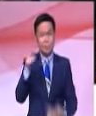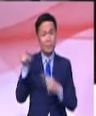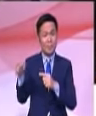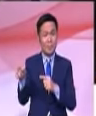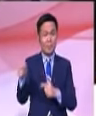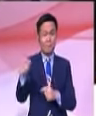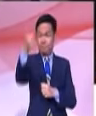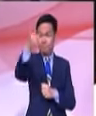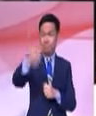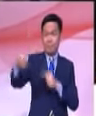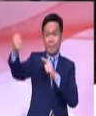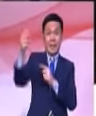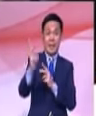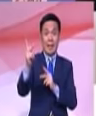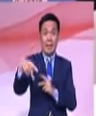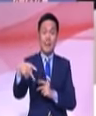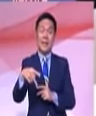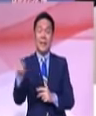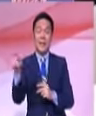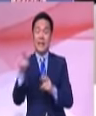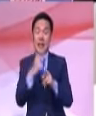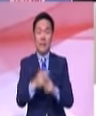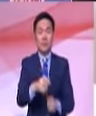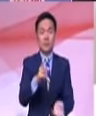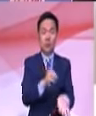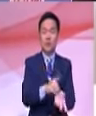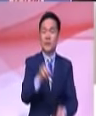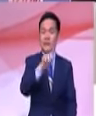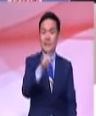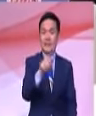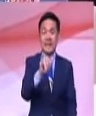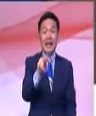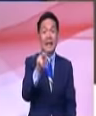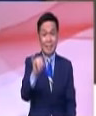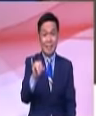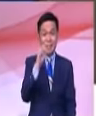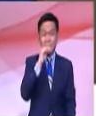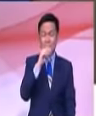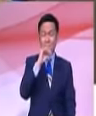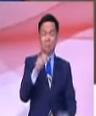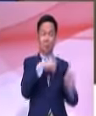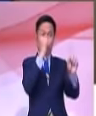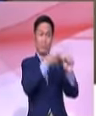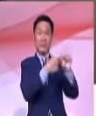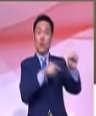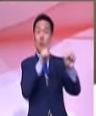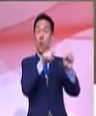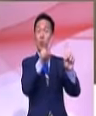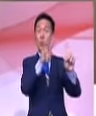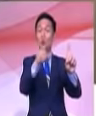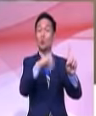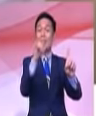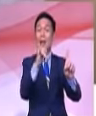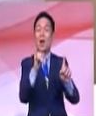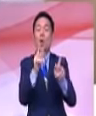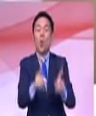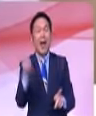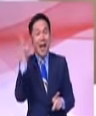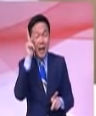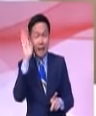Menurut Pengarah Kesihatan Negeri, Datuk Dr. Zaini Hussein, pihaknya menyasarkan 1.2 juta rakyat Kelantan